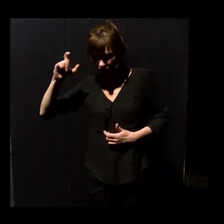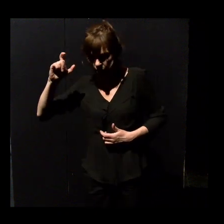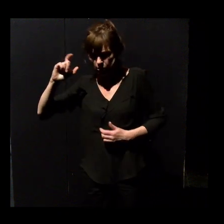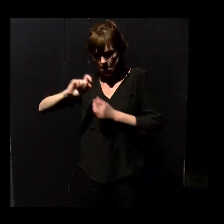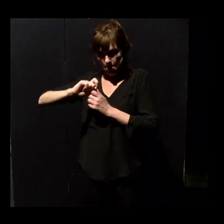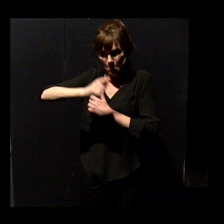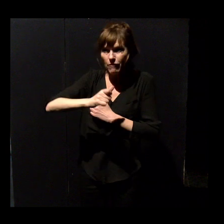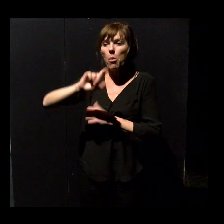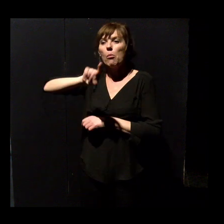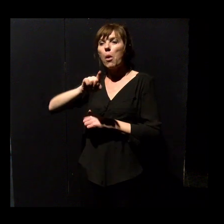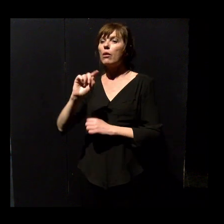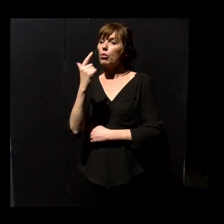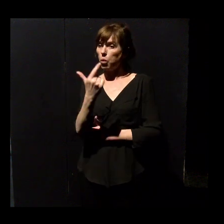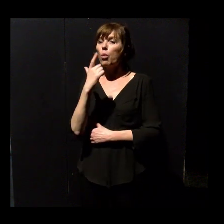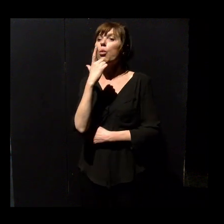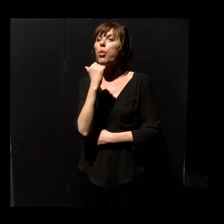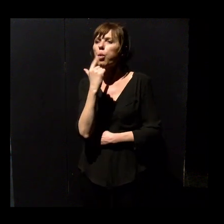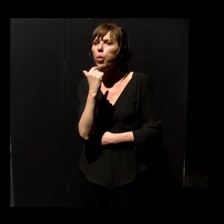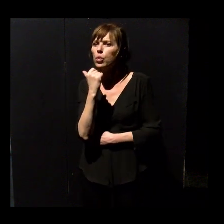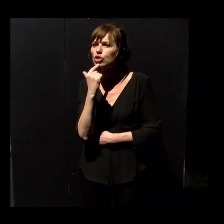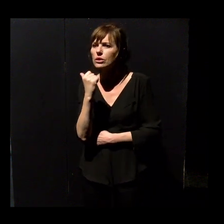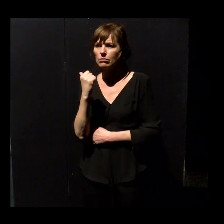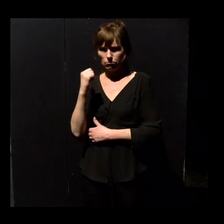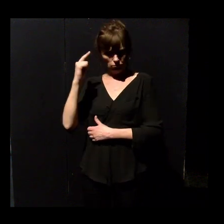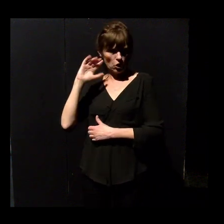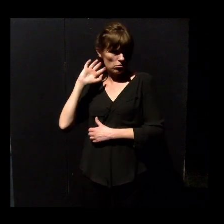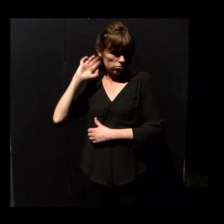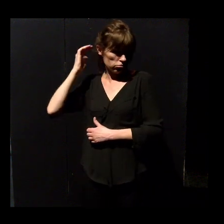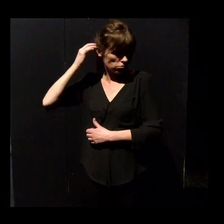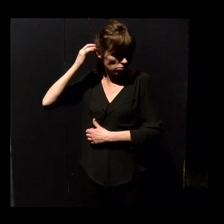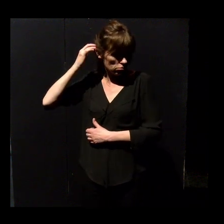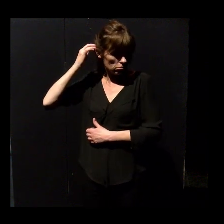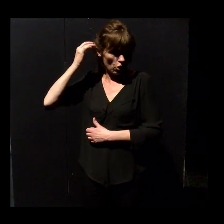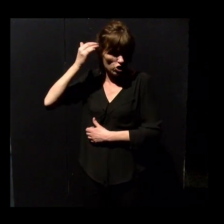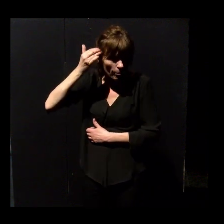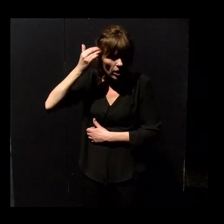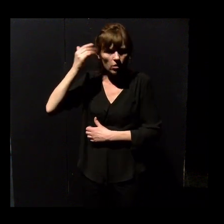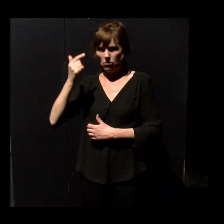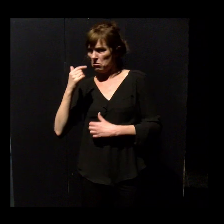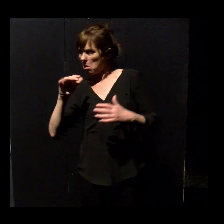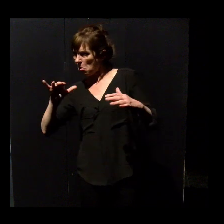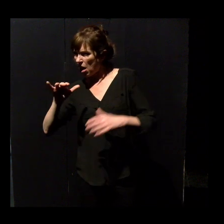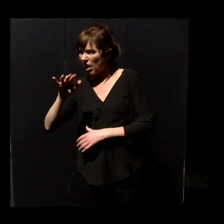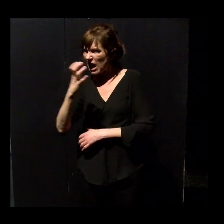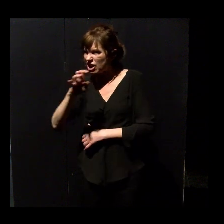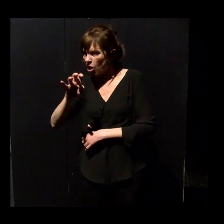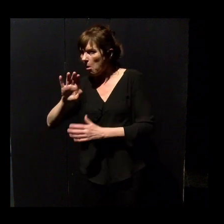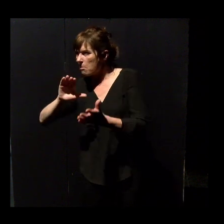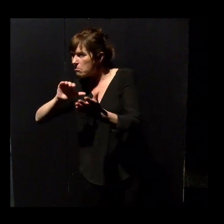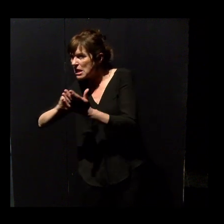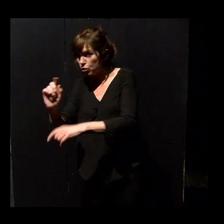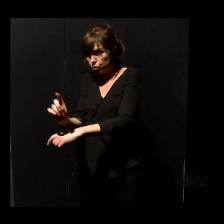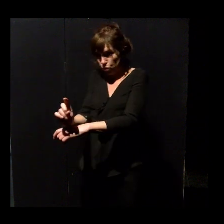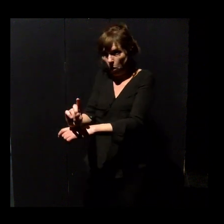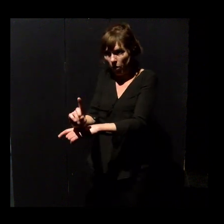du point 2, rouge, un peu plus en avant dans la base temporale, il y a une activité aux alentours de 400 millisecondes et c'est là où en fait